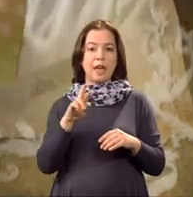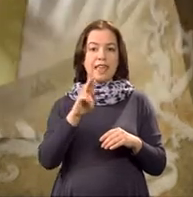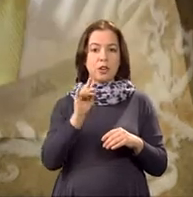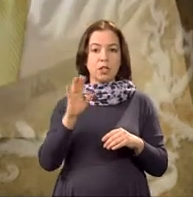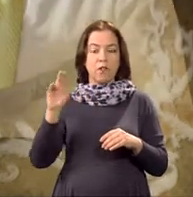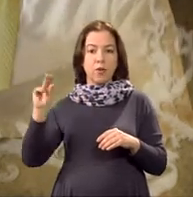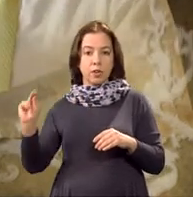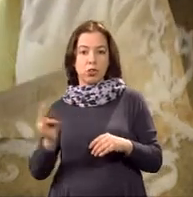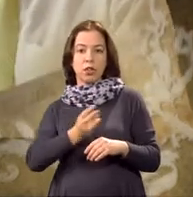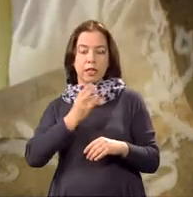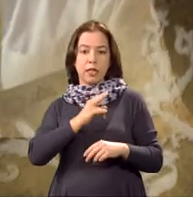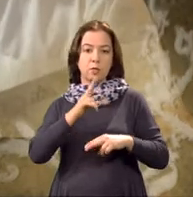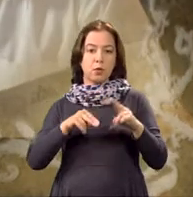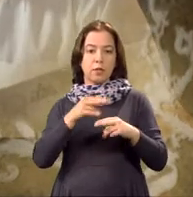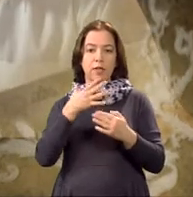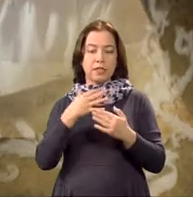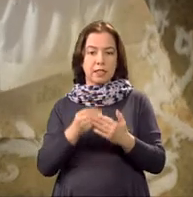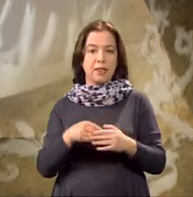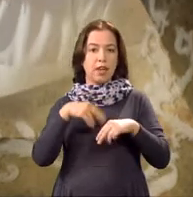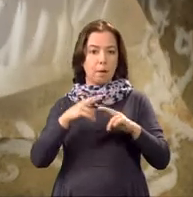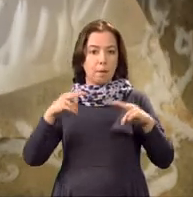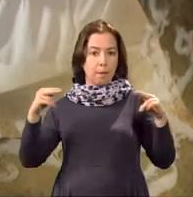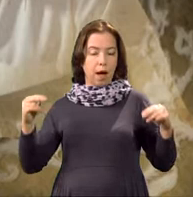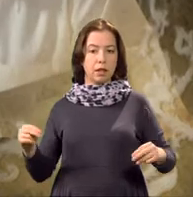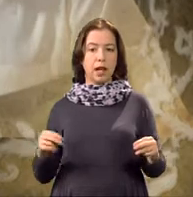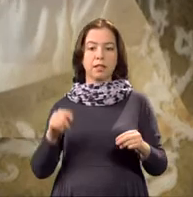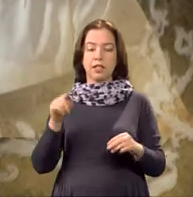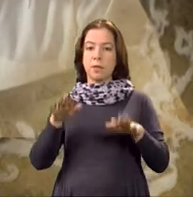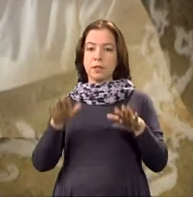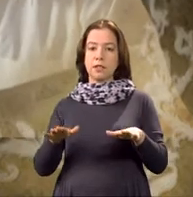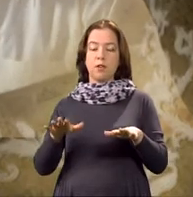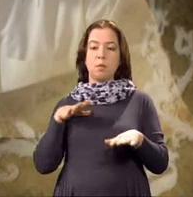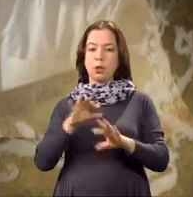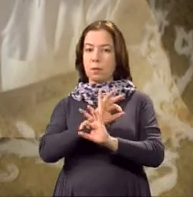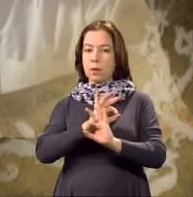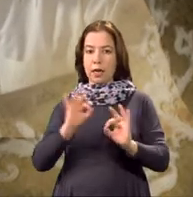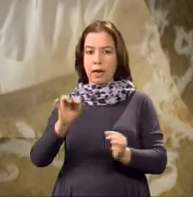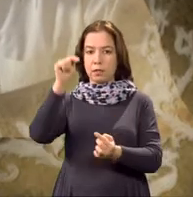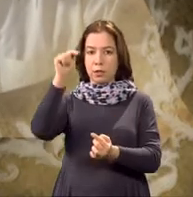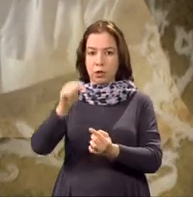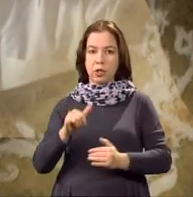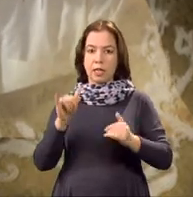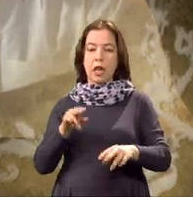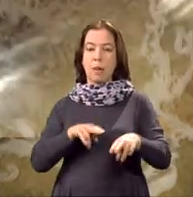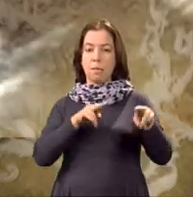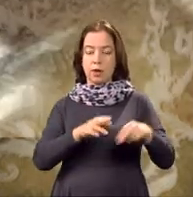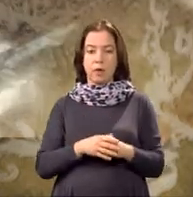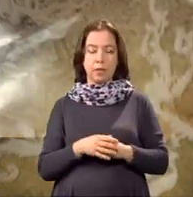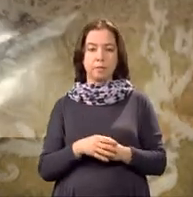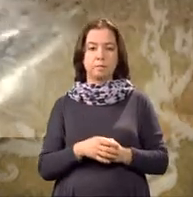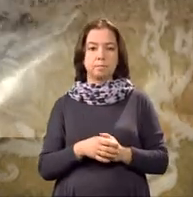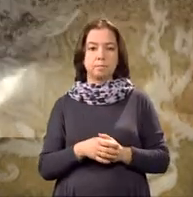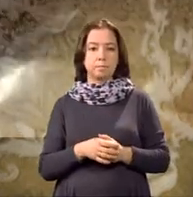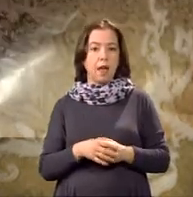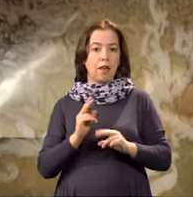бо місце було хороше, розкішне і вже якоюсь мірою обжите. Ніхто